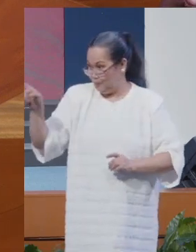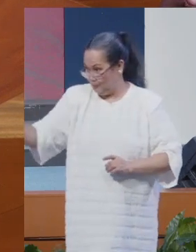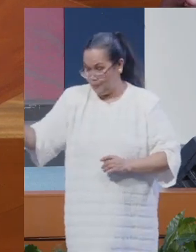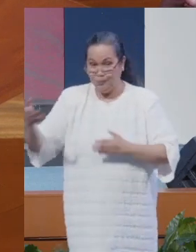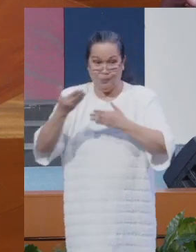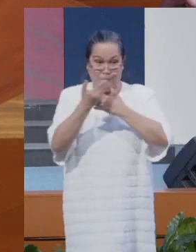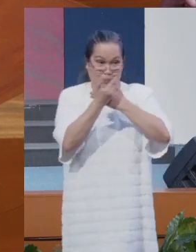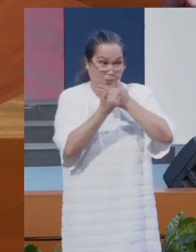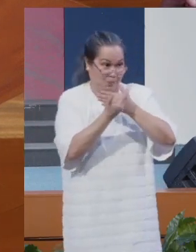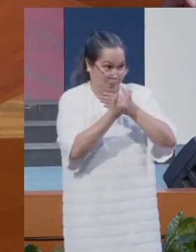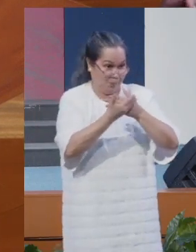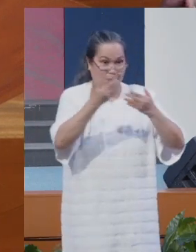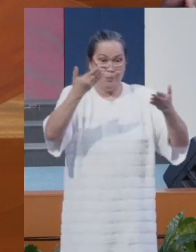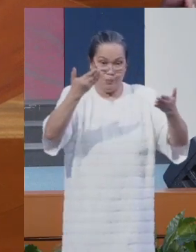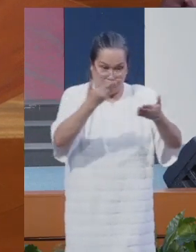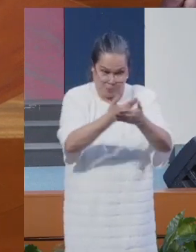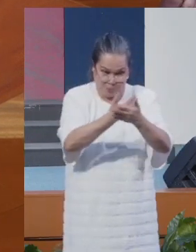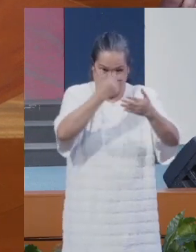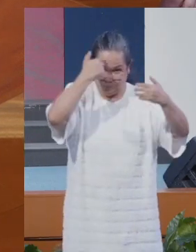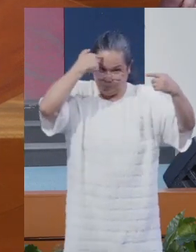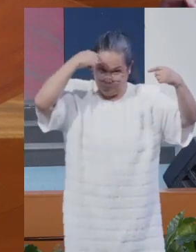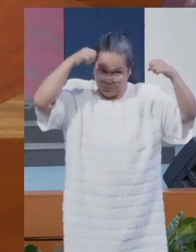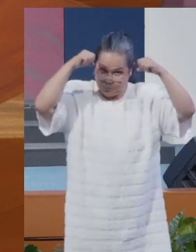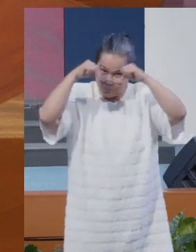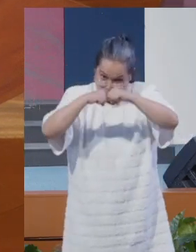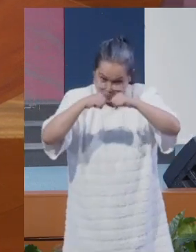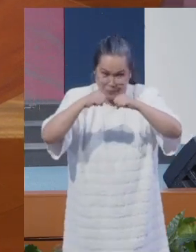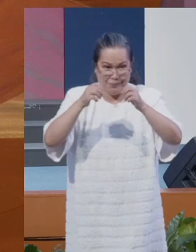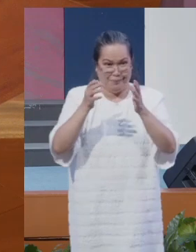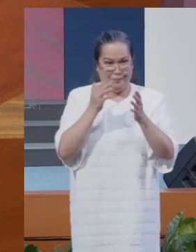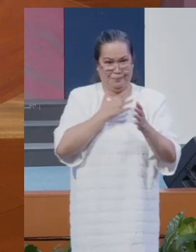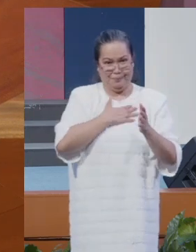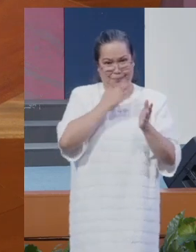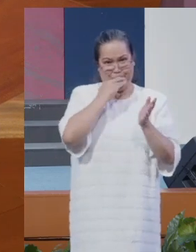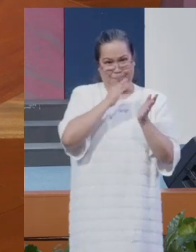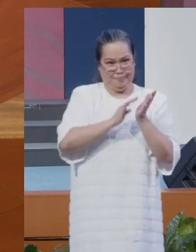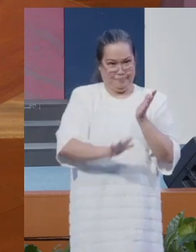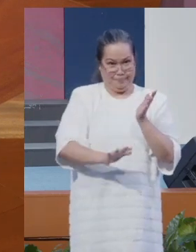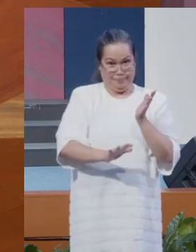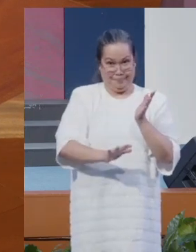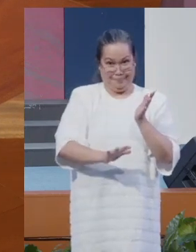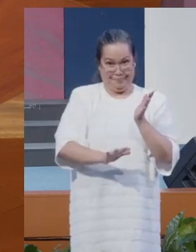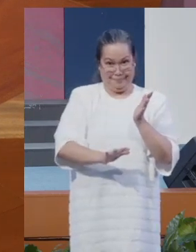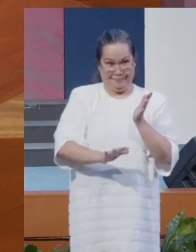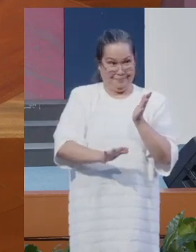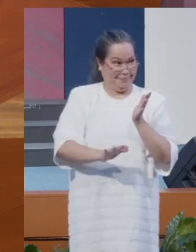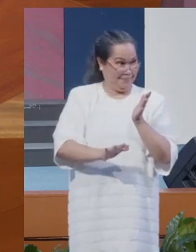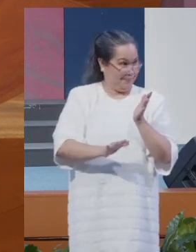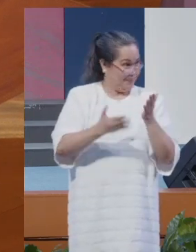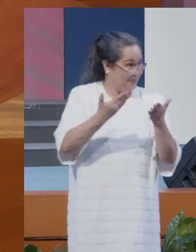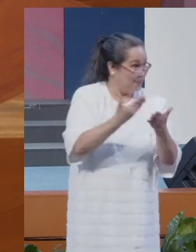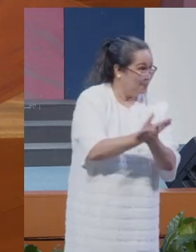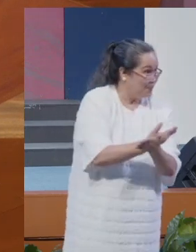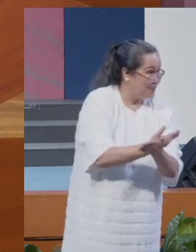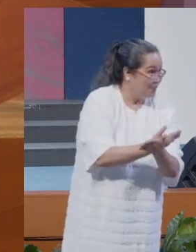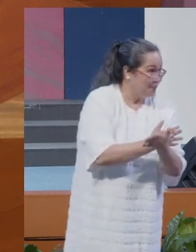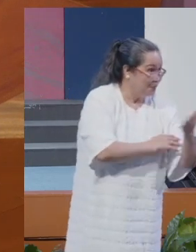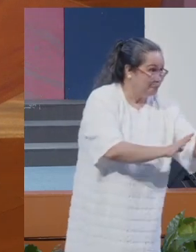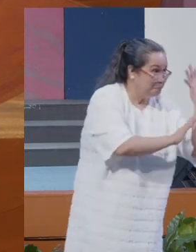the new covenant in my blood. This is the new covenant in my